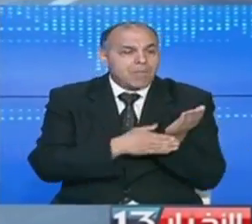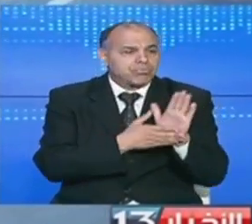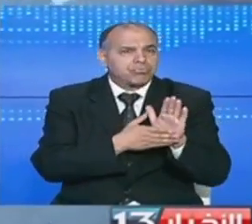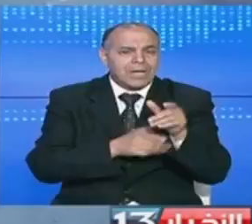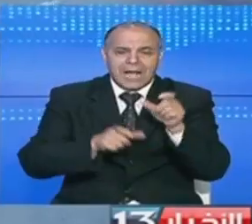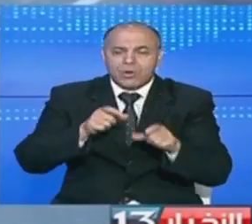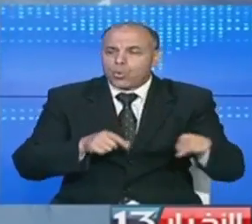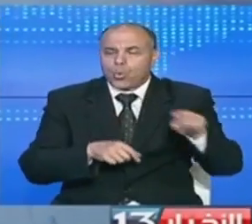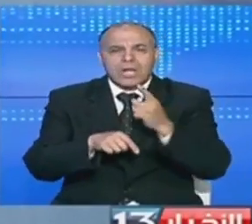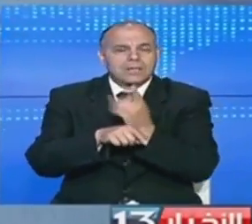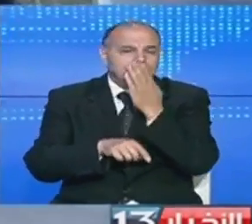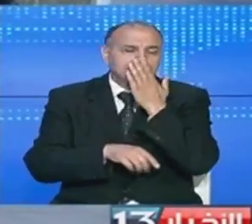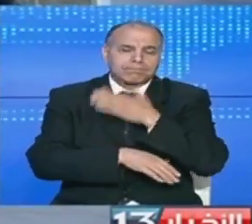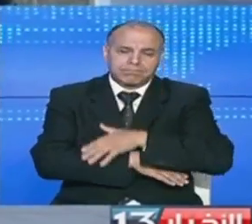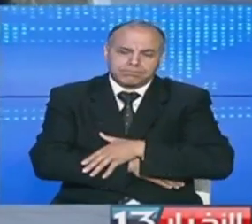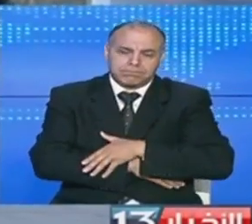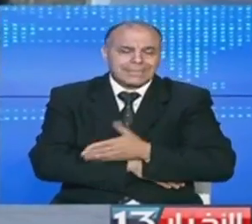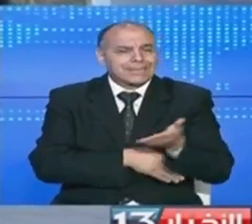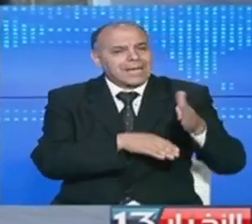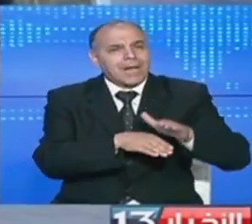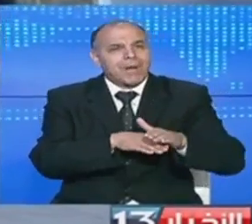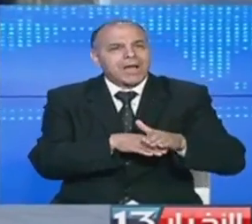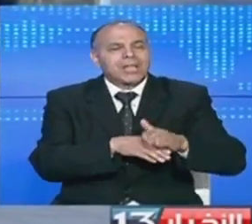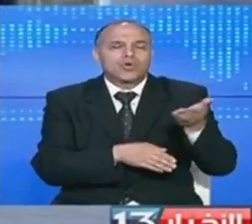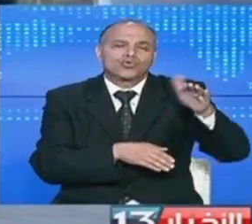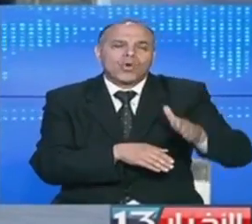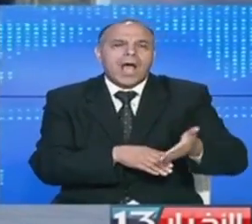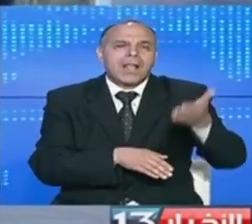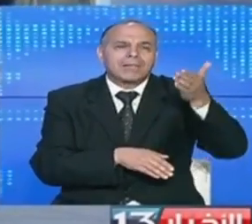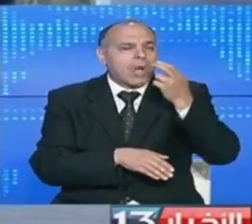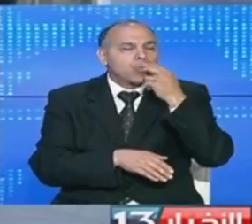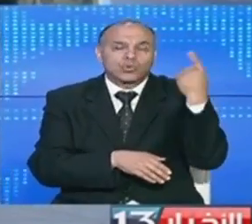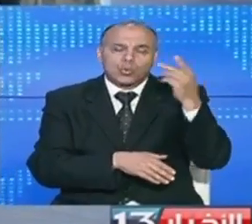الحاضرون دقيقة صمت ترحما على أرواح شهداء المؤسسة الأمنية.